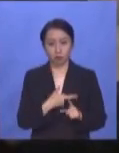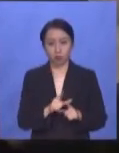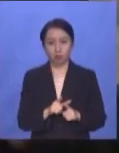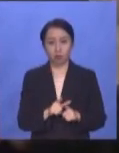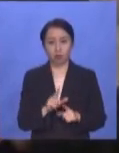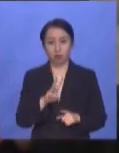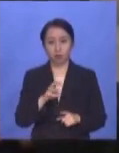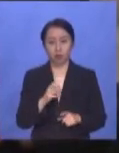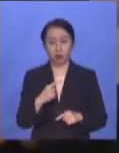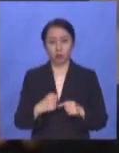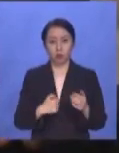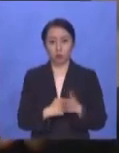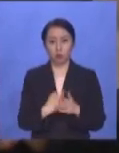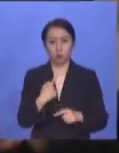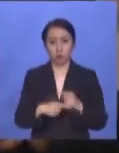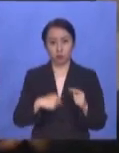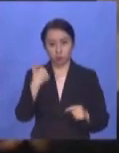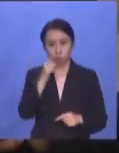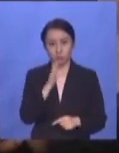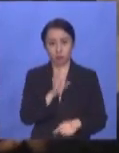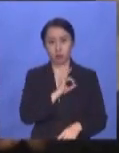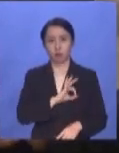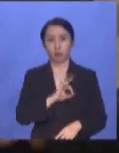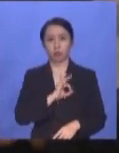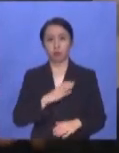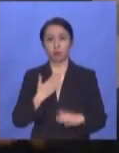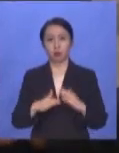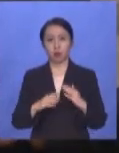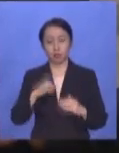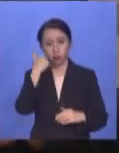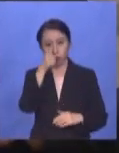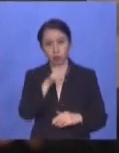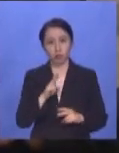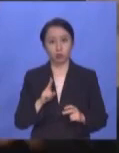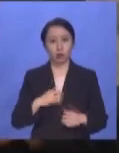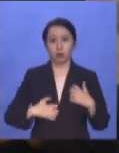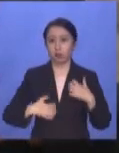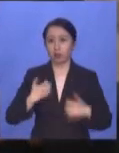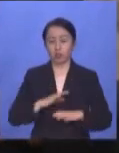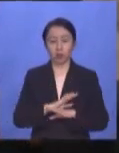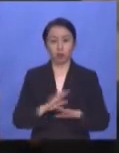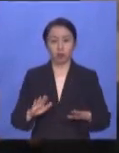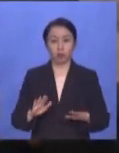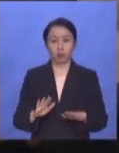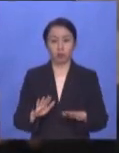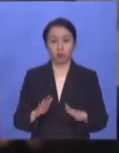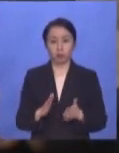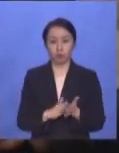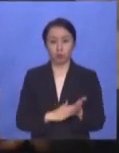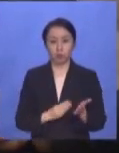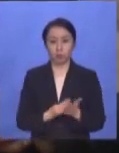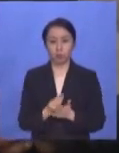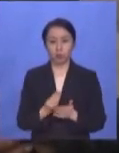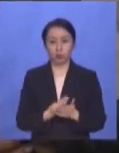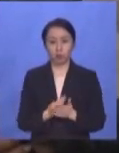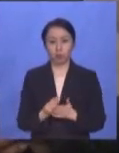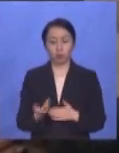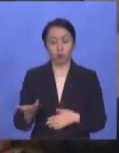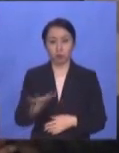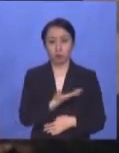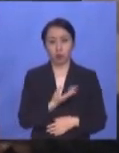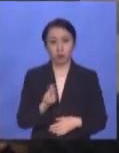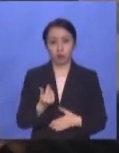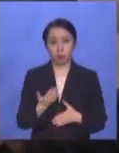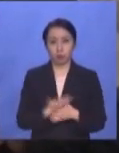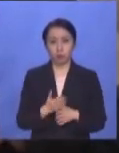мая получит, до следующего мая, пожалуйста, пользуйтесь. В конце года никто не будет торопить. Это не бюджетные средства, это привлеченные средства. Мы